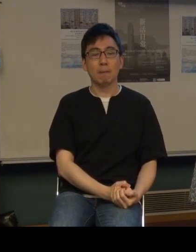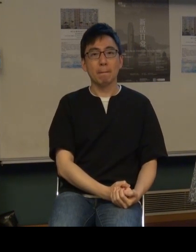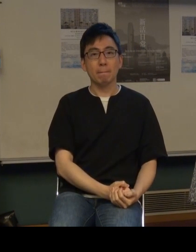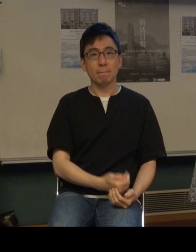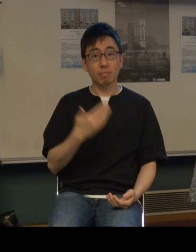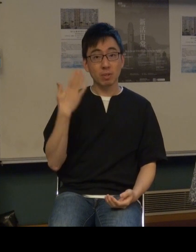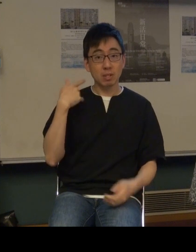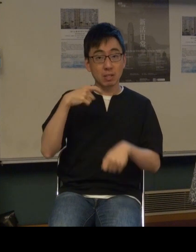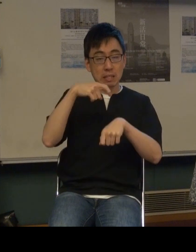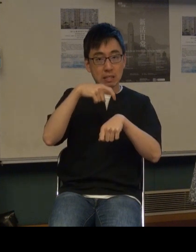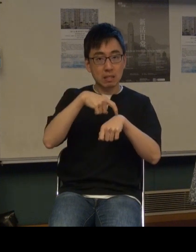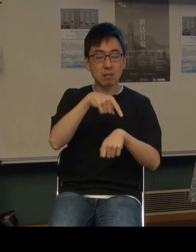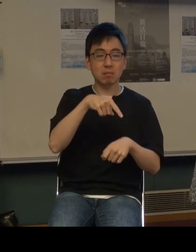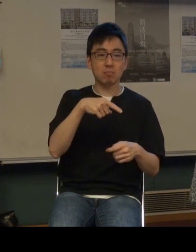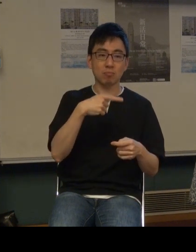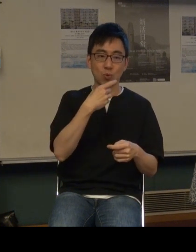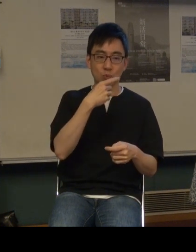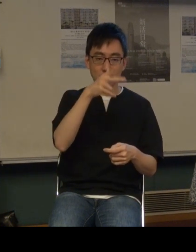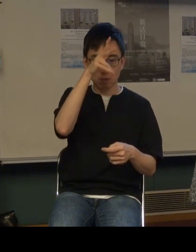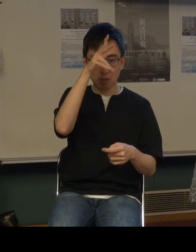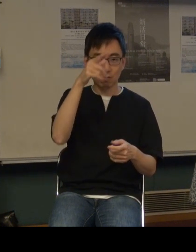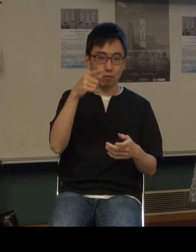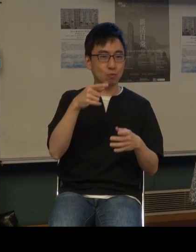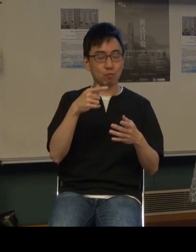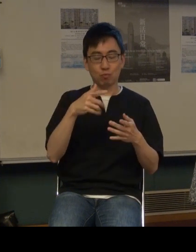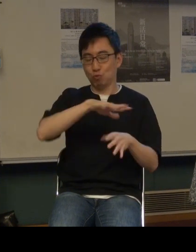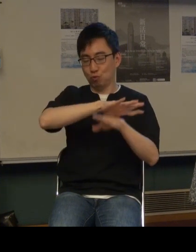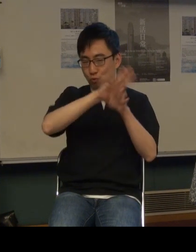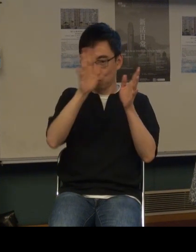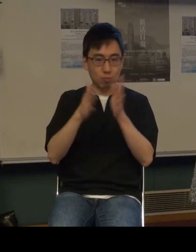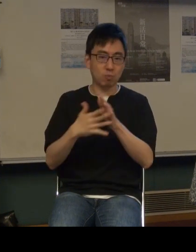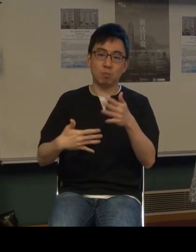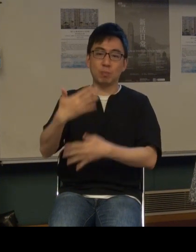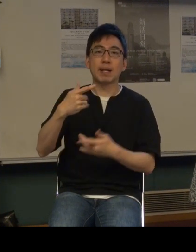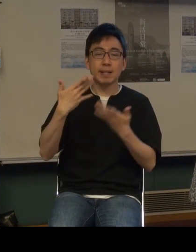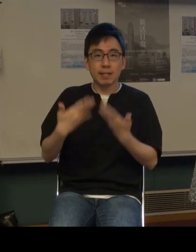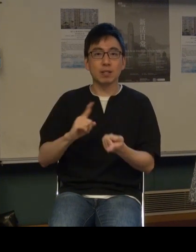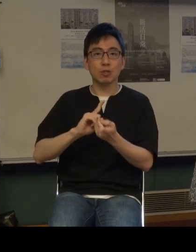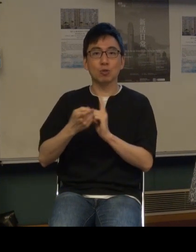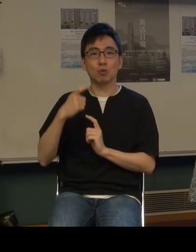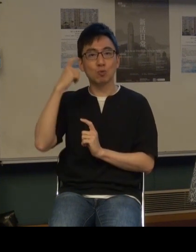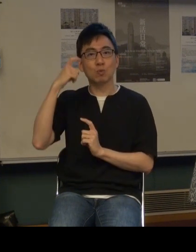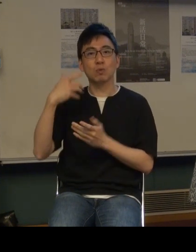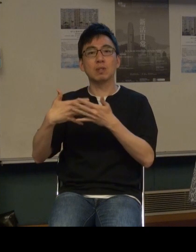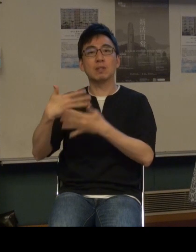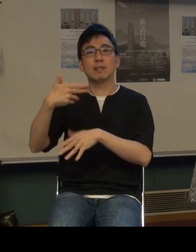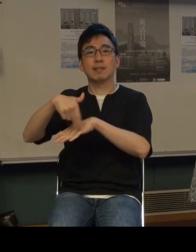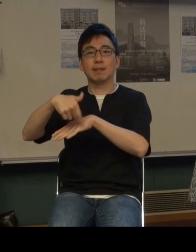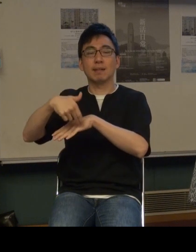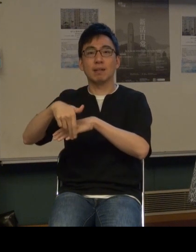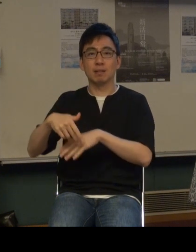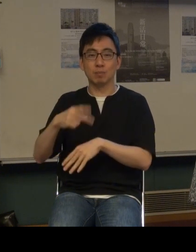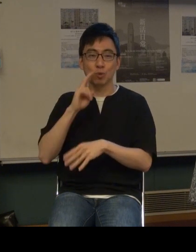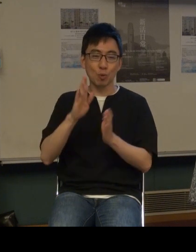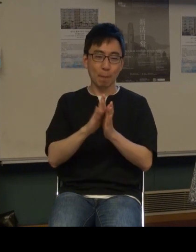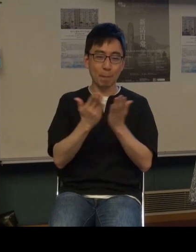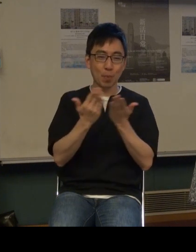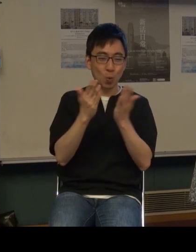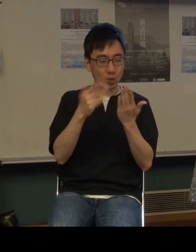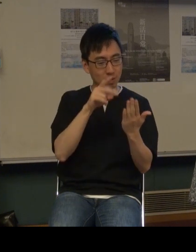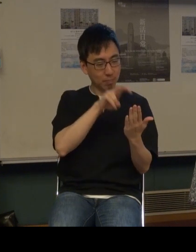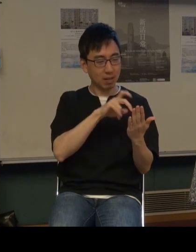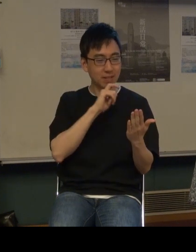當時呢政府全面呢是擁抱了這個現代的設計，譬如你看到那些報章報導一些 新起